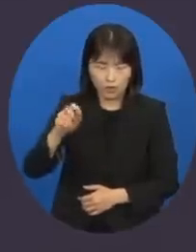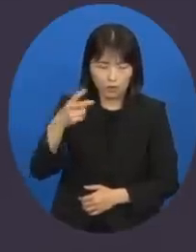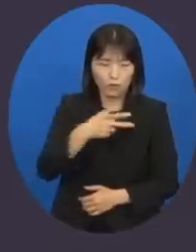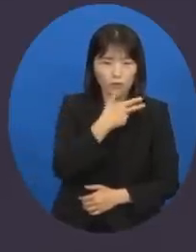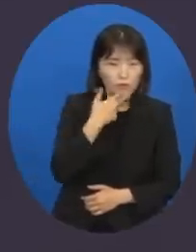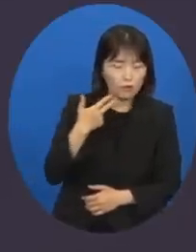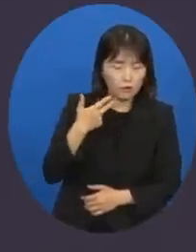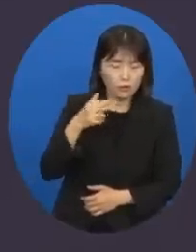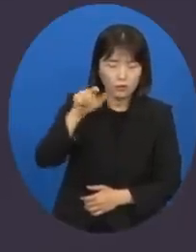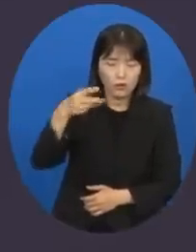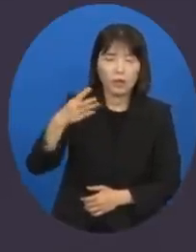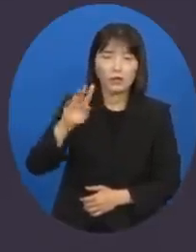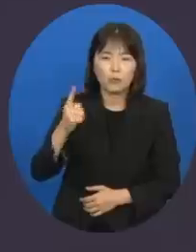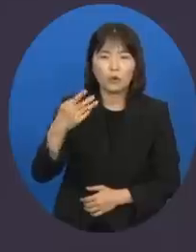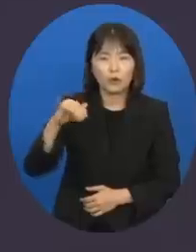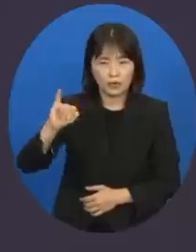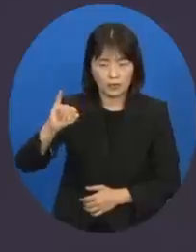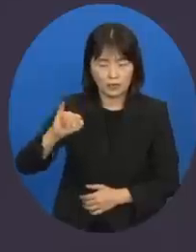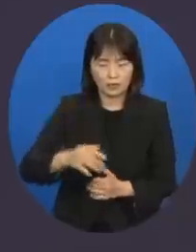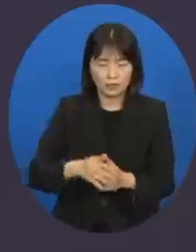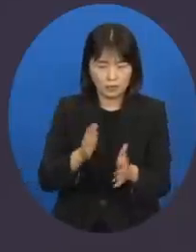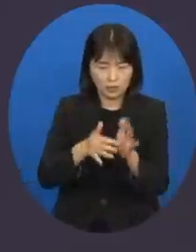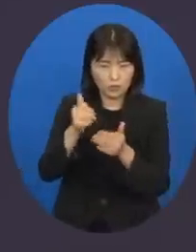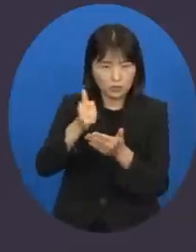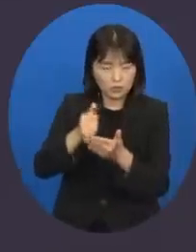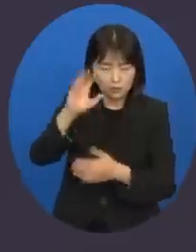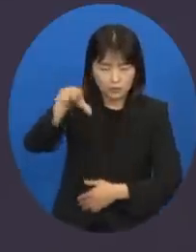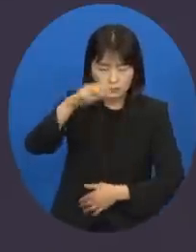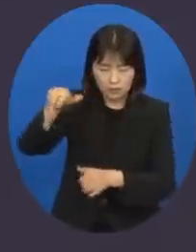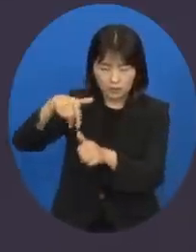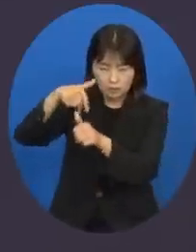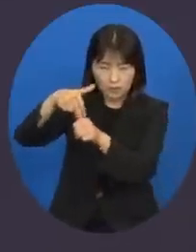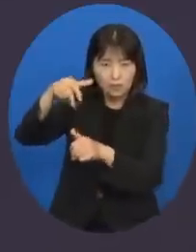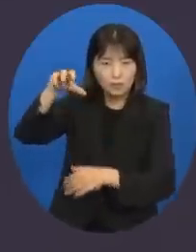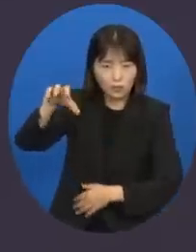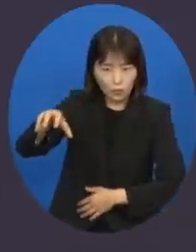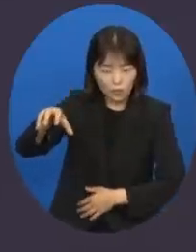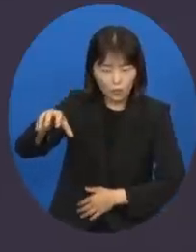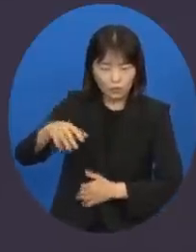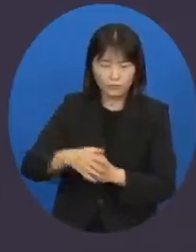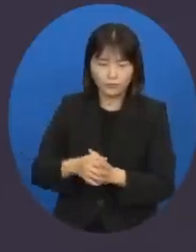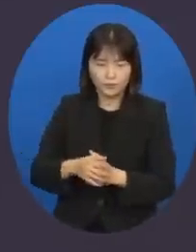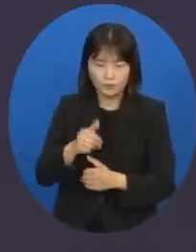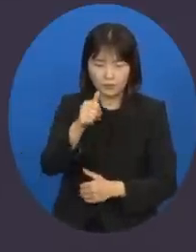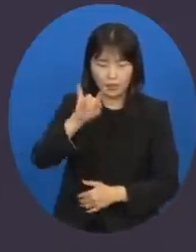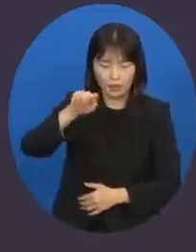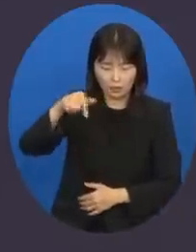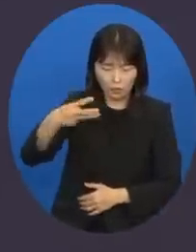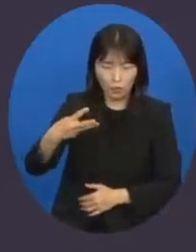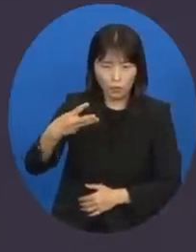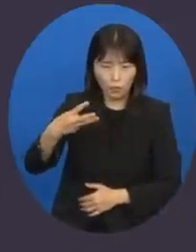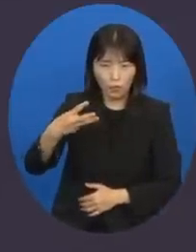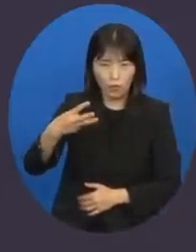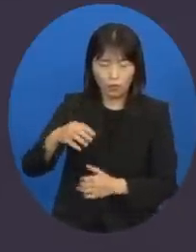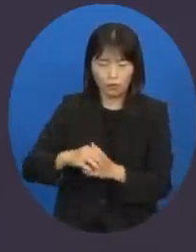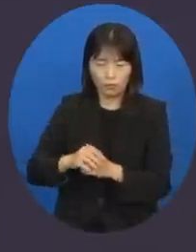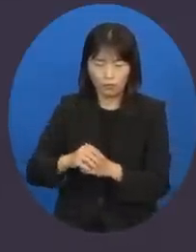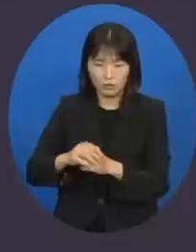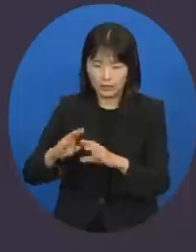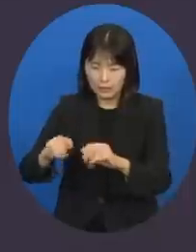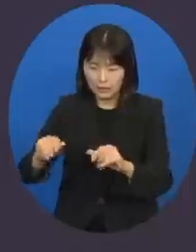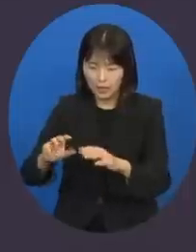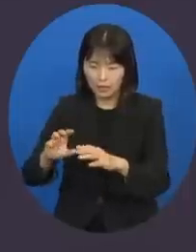합니다. 예수님이 십자가에 달리신 그곳이 마치 해골이 이렇게 튀어나온 것처럼 생겼다고 해서